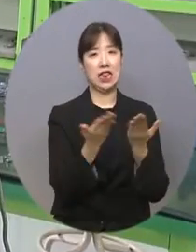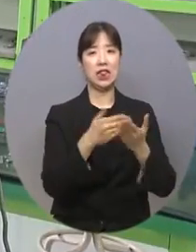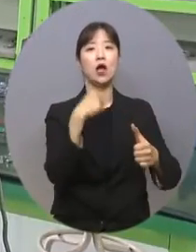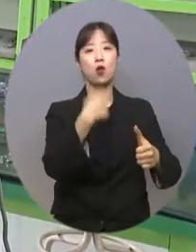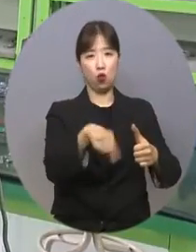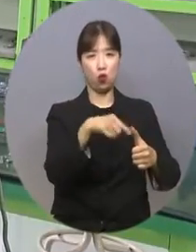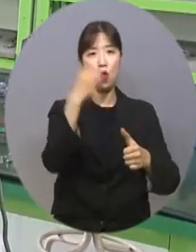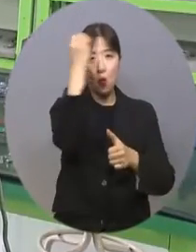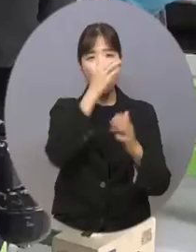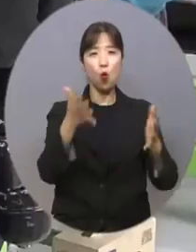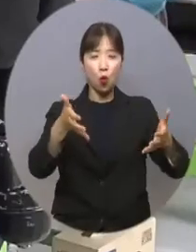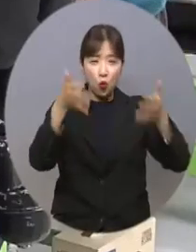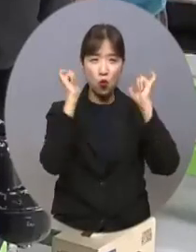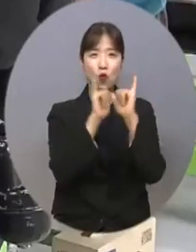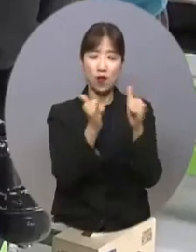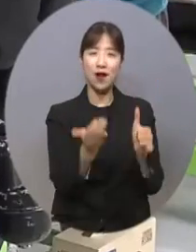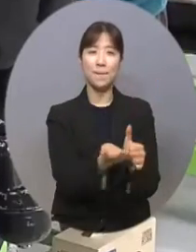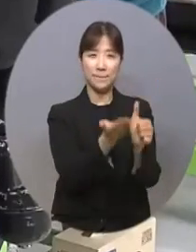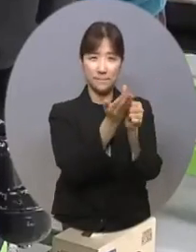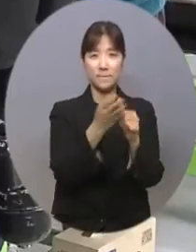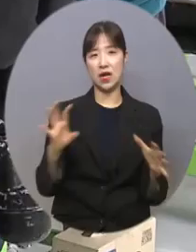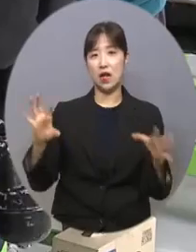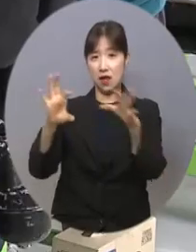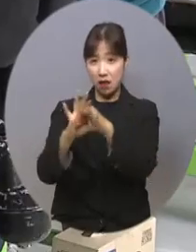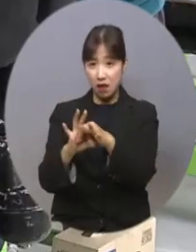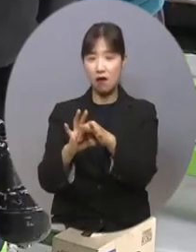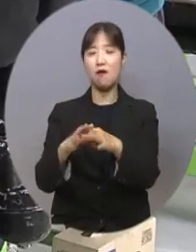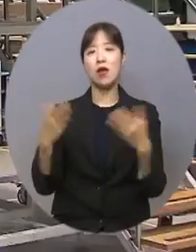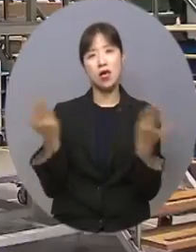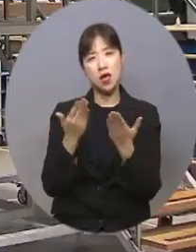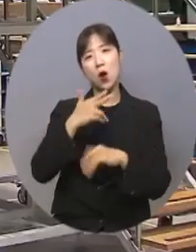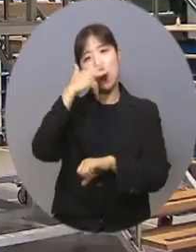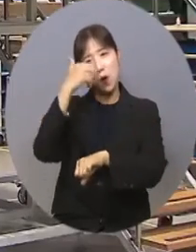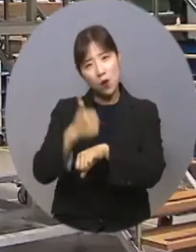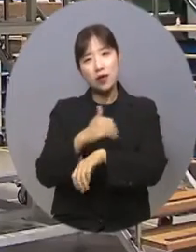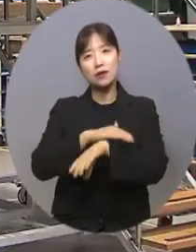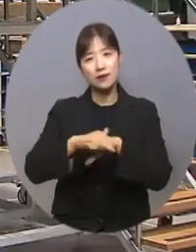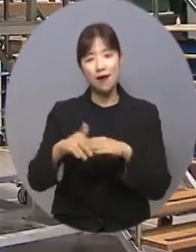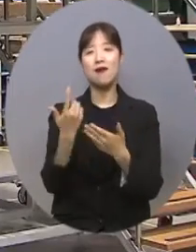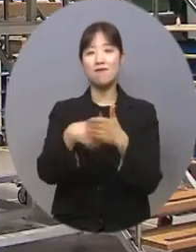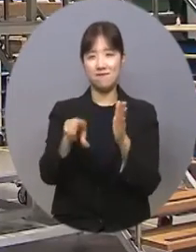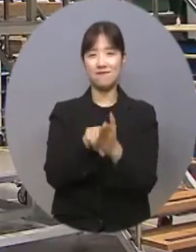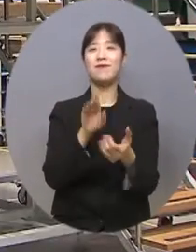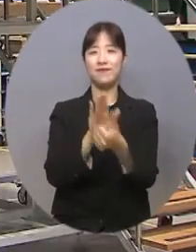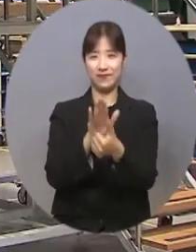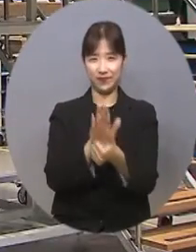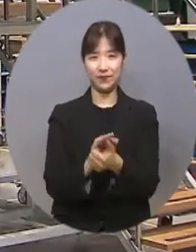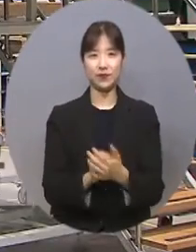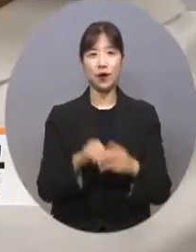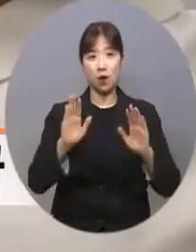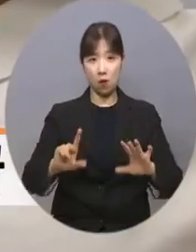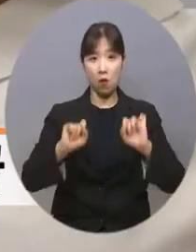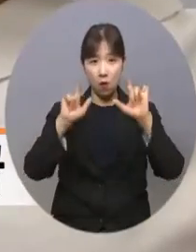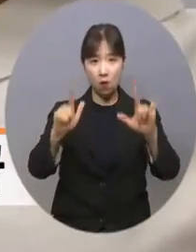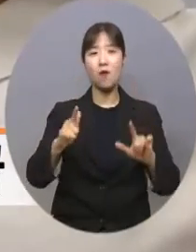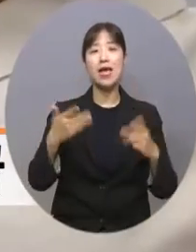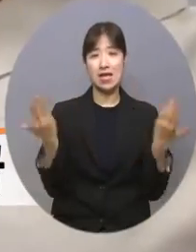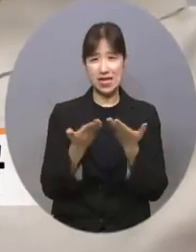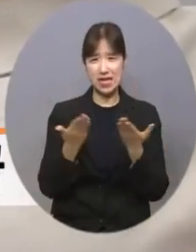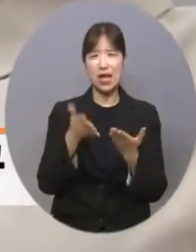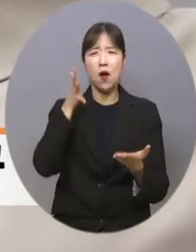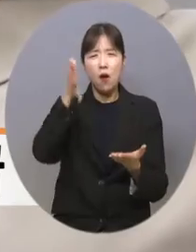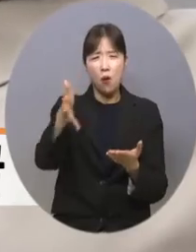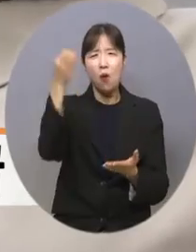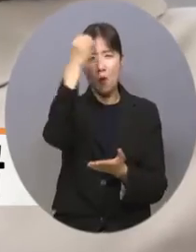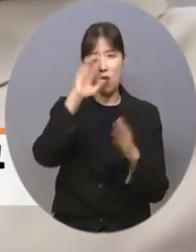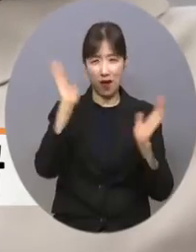기술 인재를 양성하고 채용 0 개 기업 적음 등을 통합 지원하는 사업입니다 올해는 직업 깨고 3학년 재학생이